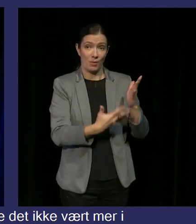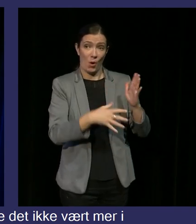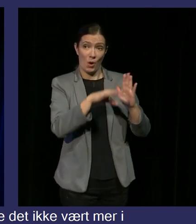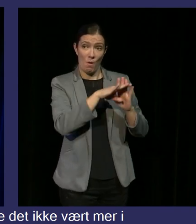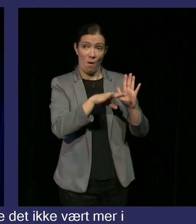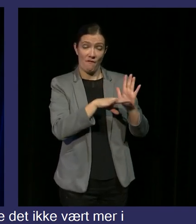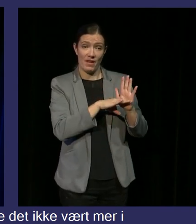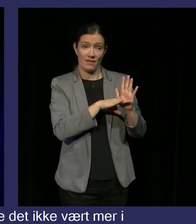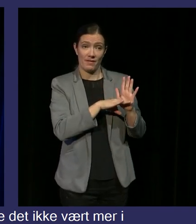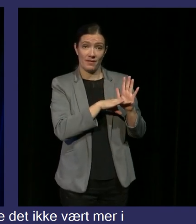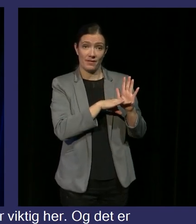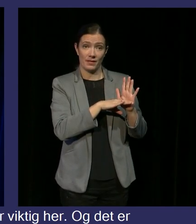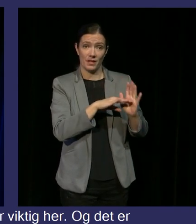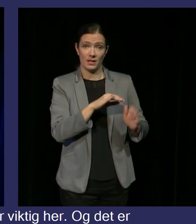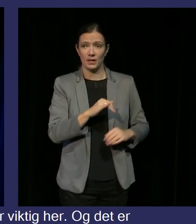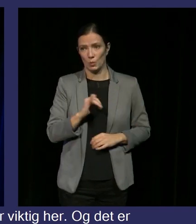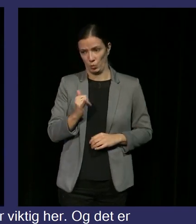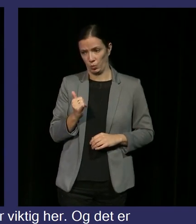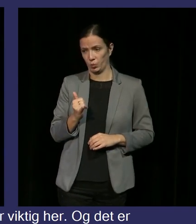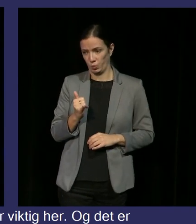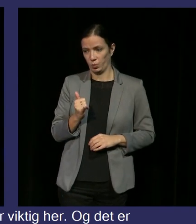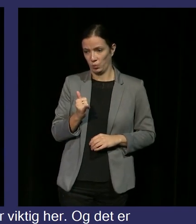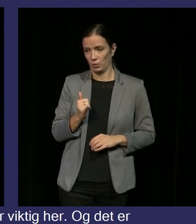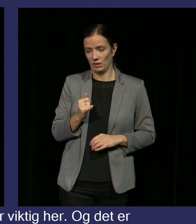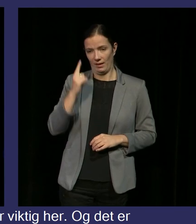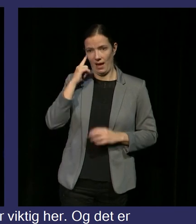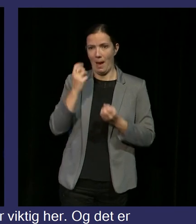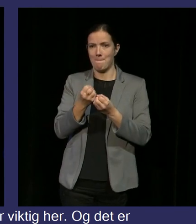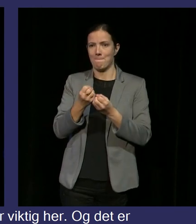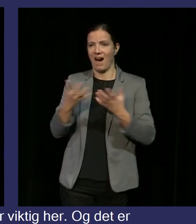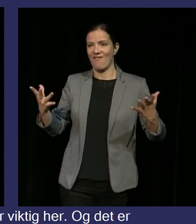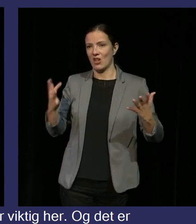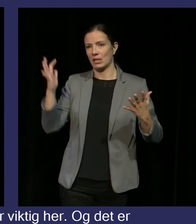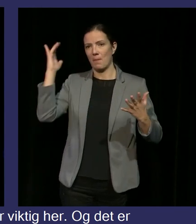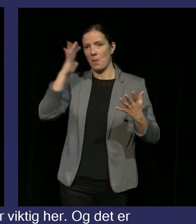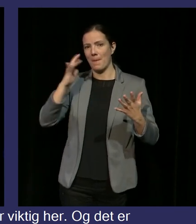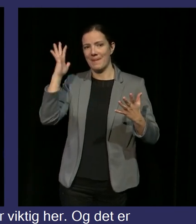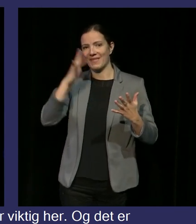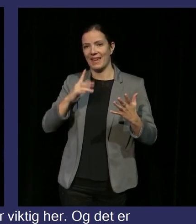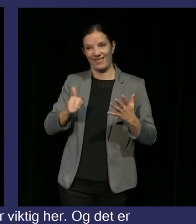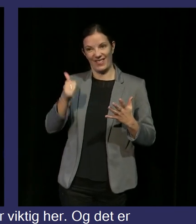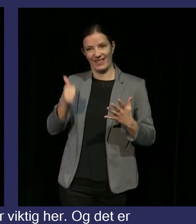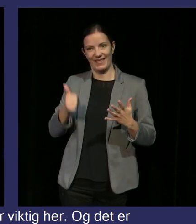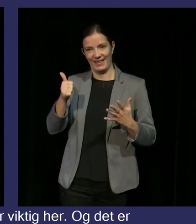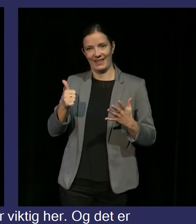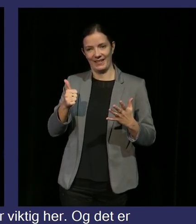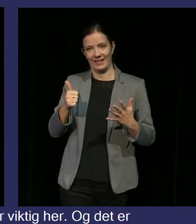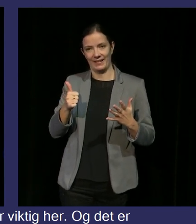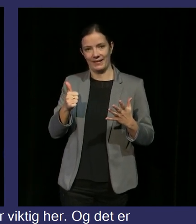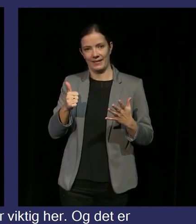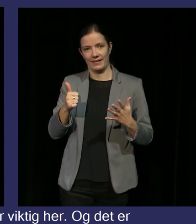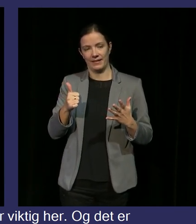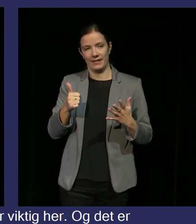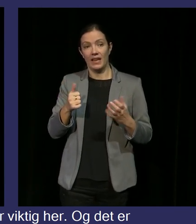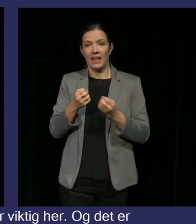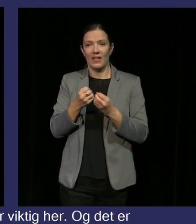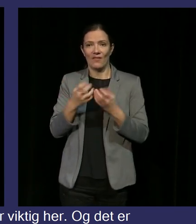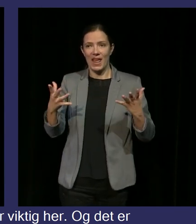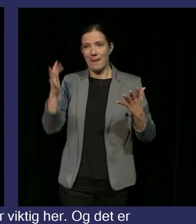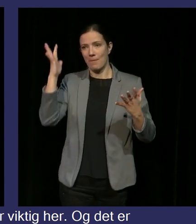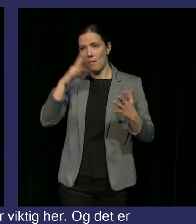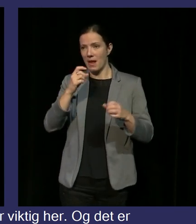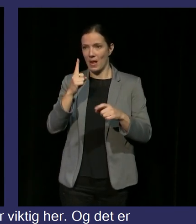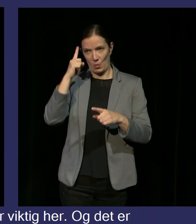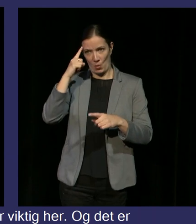i språkloven, faktisk? Jo. Men jeg mener mangfoldsproblematikk er jo viktig her, og det er liksom flere problemer,